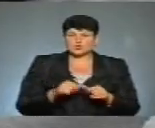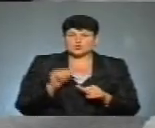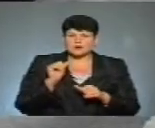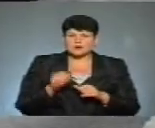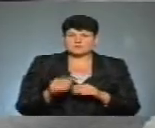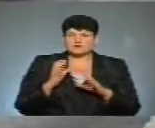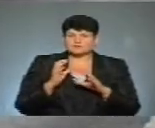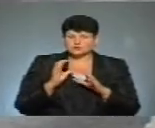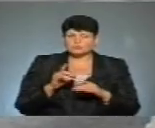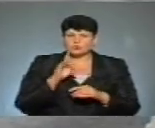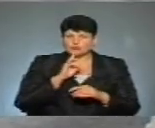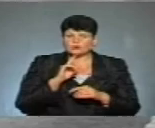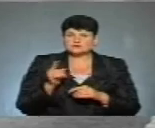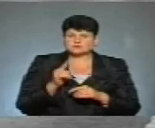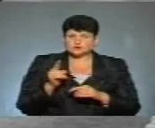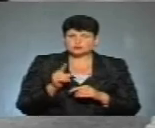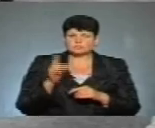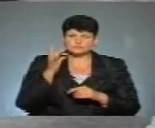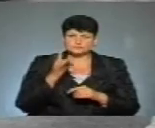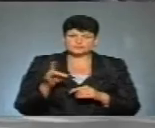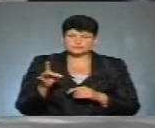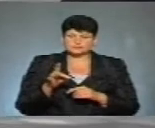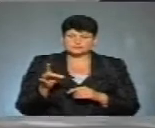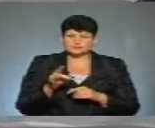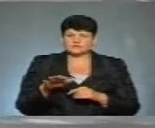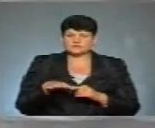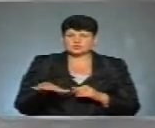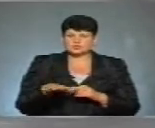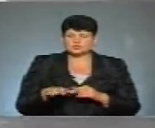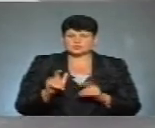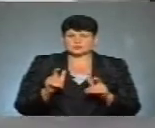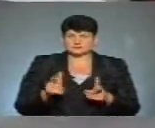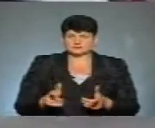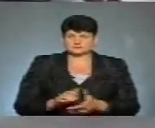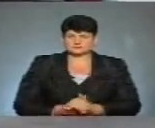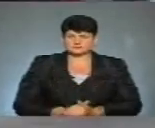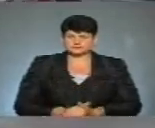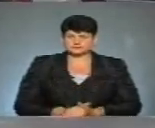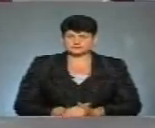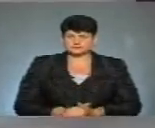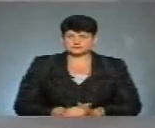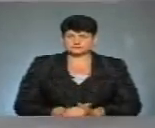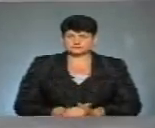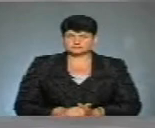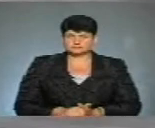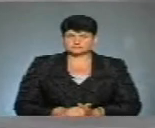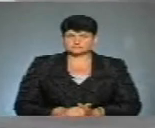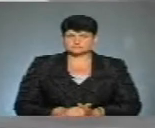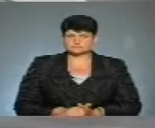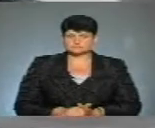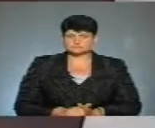окремими автобусами, допоки Тернопіль у помаранчевій зоні карантину. Анастасія Чичко, Андрій Бодак. Новини на Суспільному.